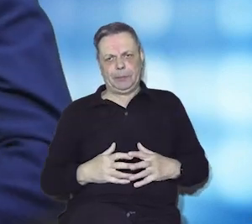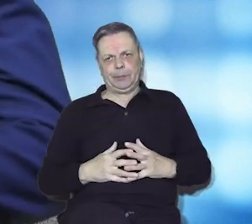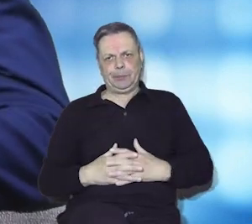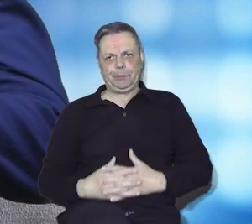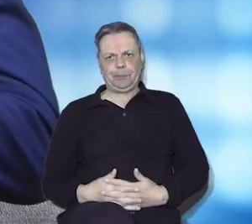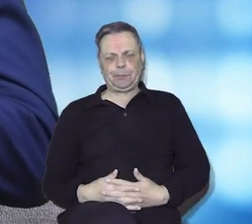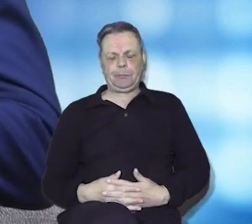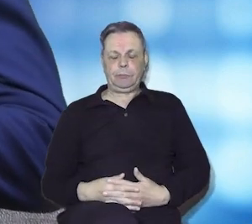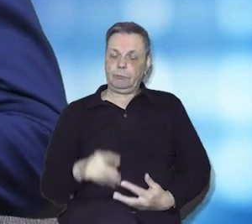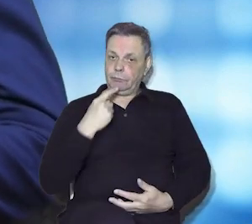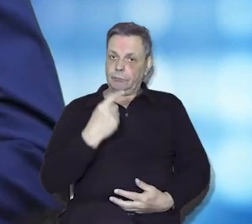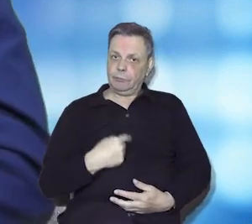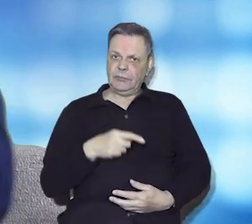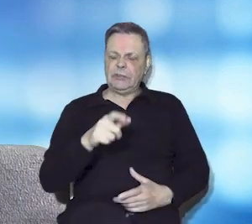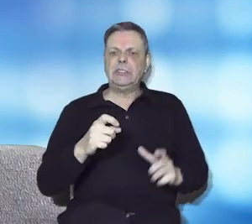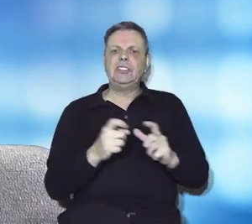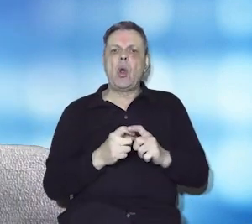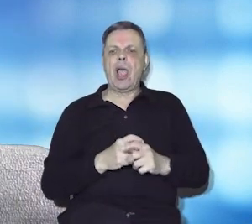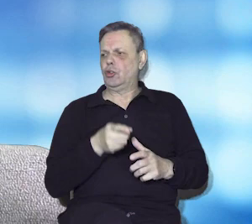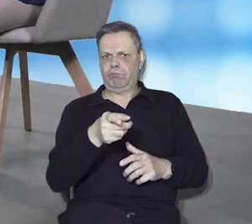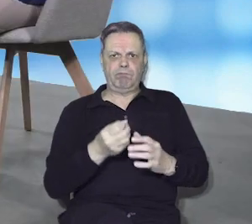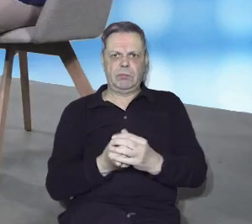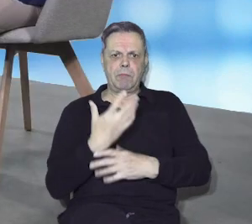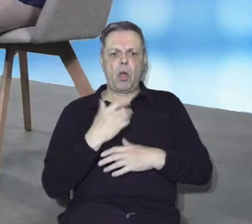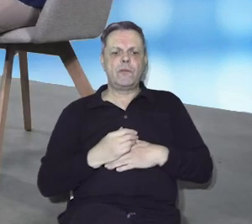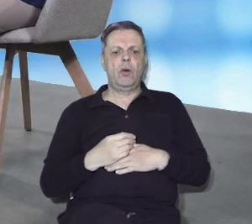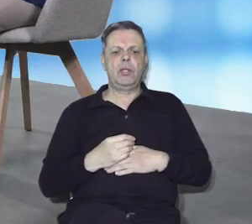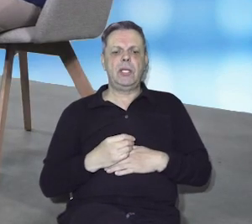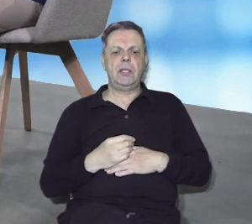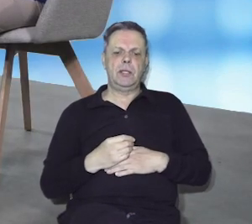Rekli ste da su ti kolači, ti proizvodi,